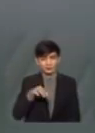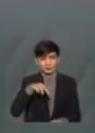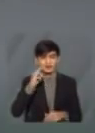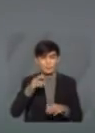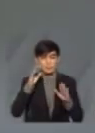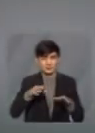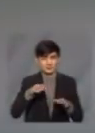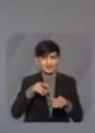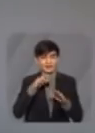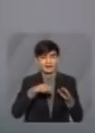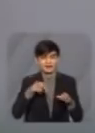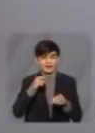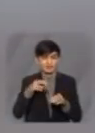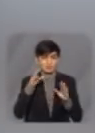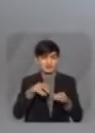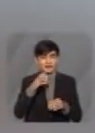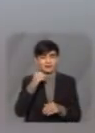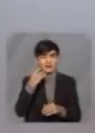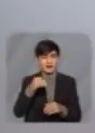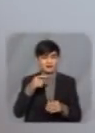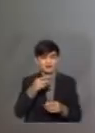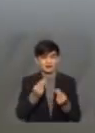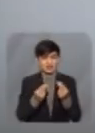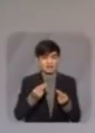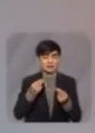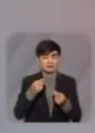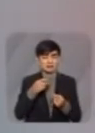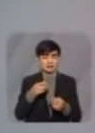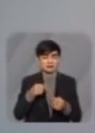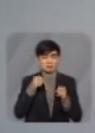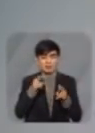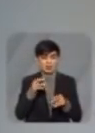Талдықорғандағы оқушылар сарай алдындағы алаңда қарасында бұл ойыншықтар текке тізіліп тұрған жоқ.